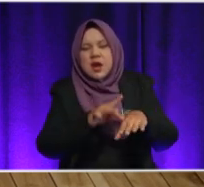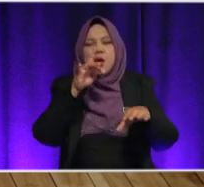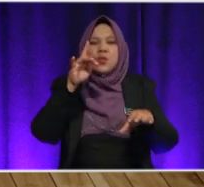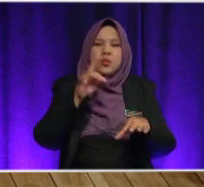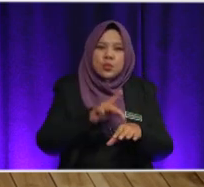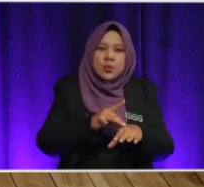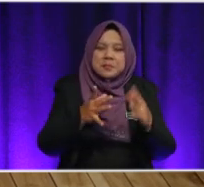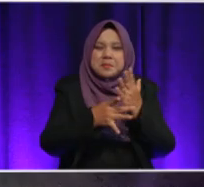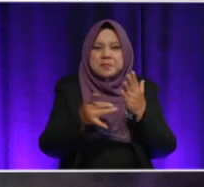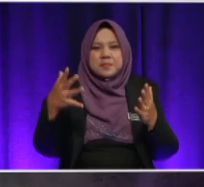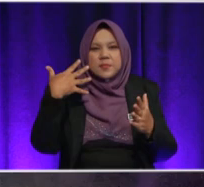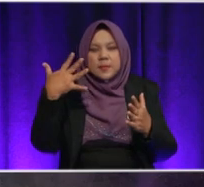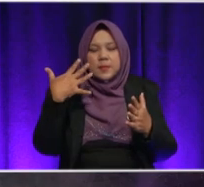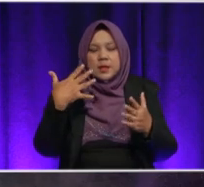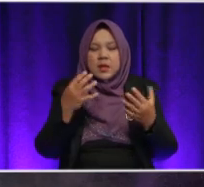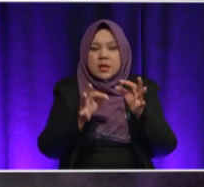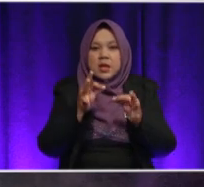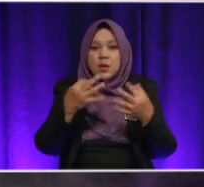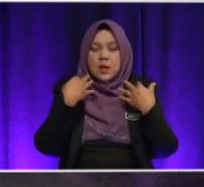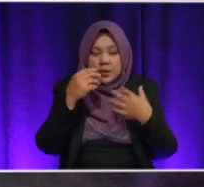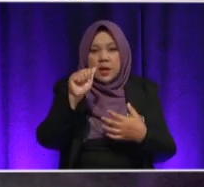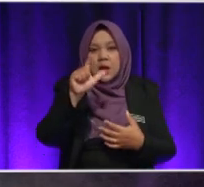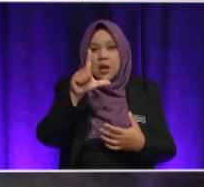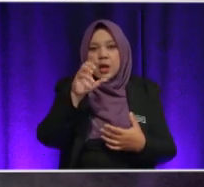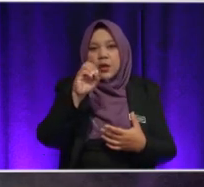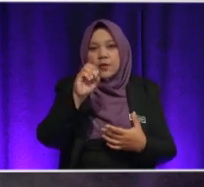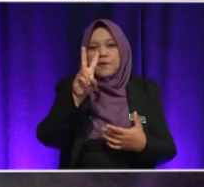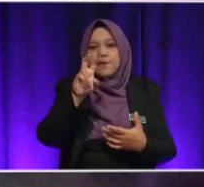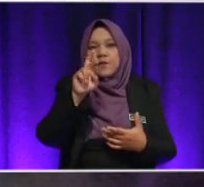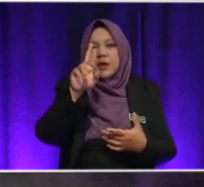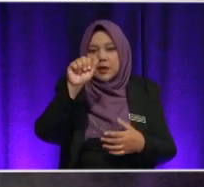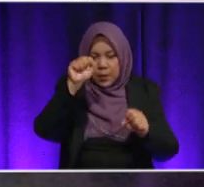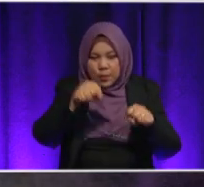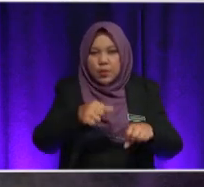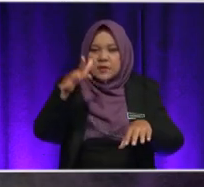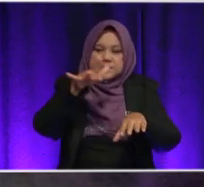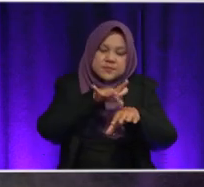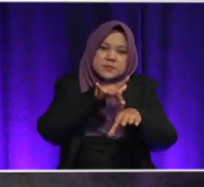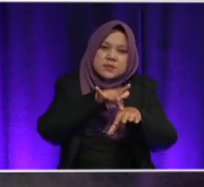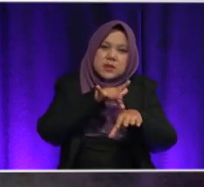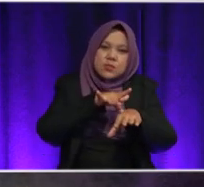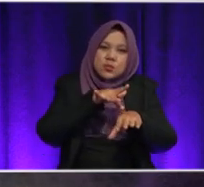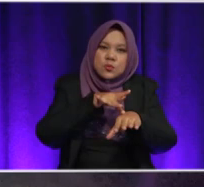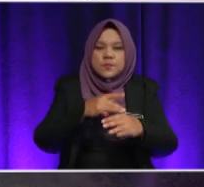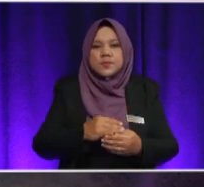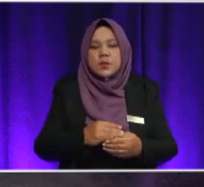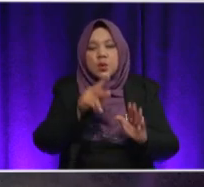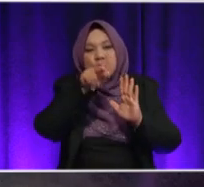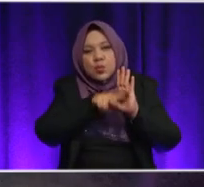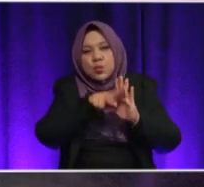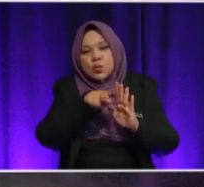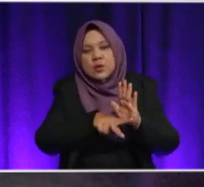minyak panas kalau ada aloe vera dekat rumah cepat-cepat pergi ambil letak lendiran dia supaya dapat